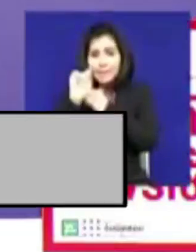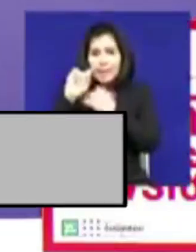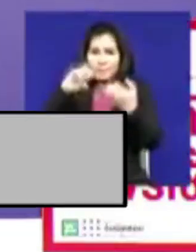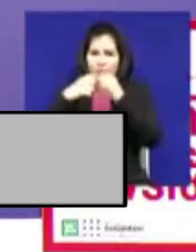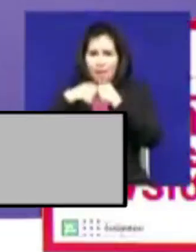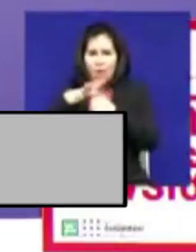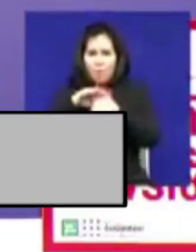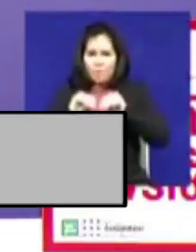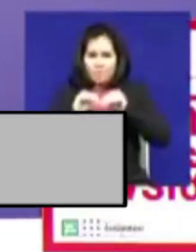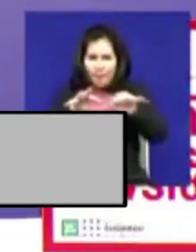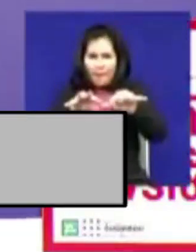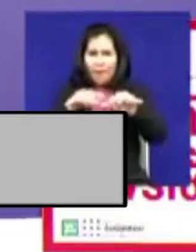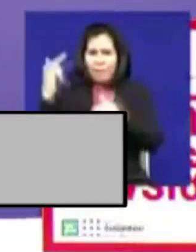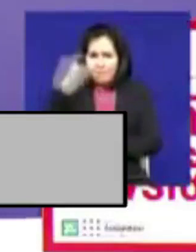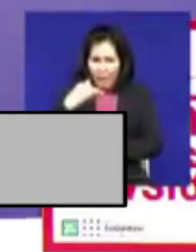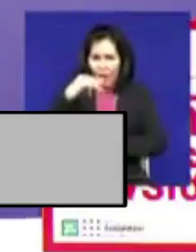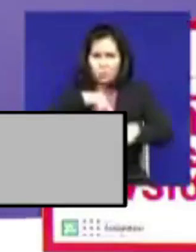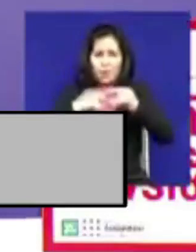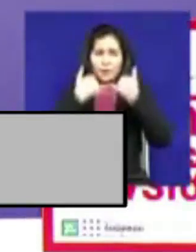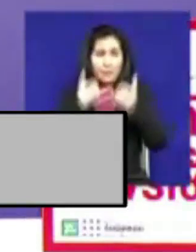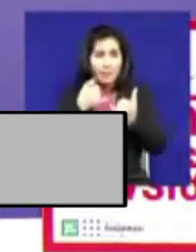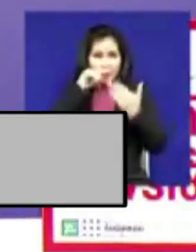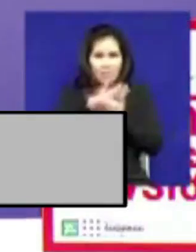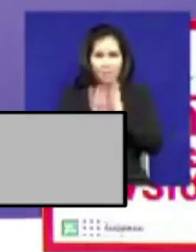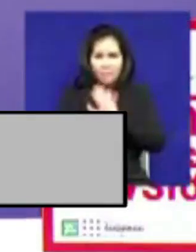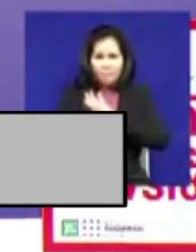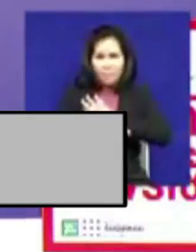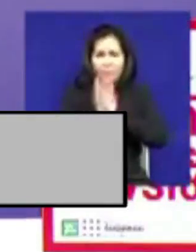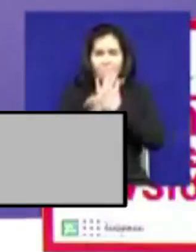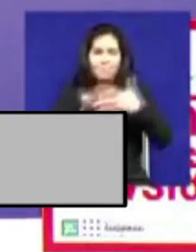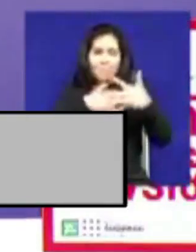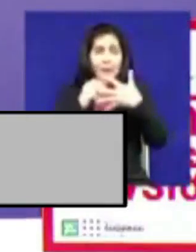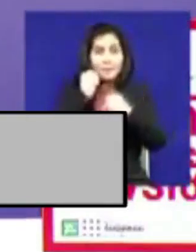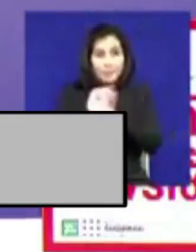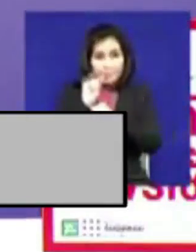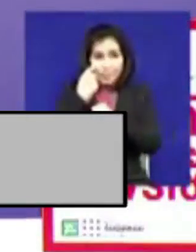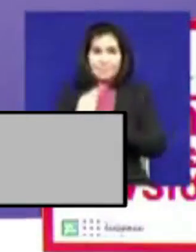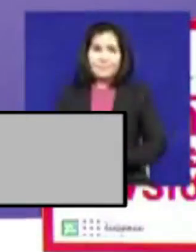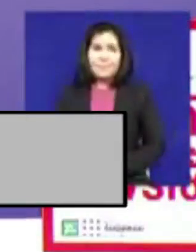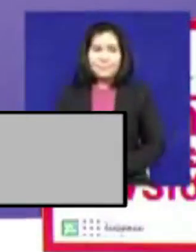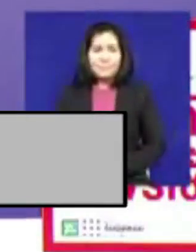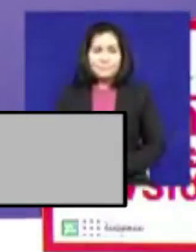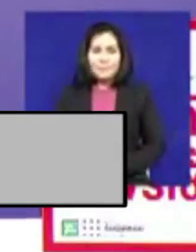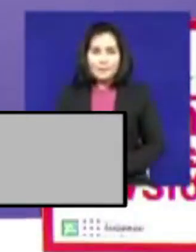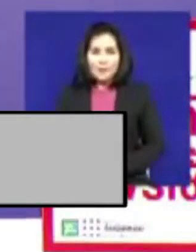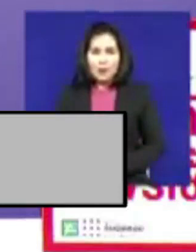อเนื่องนะครับปัจจุบันก็ขยายตามไปด้วยนะครับว่าครอบคลุมนะครับไปถึงทุกประเทศ